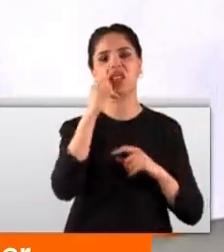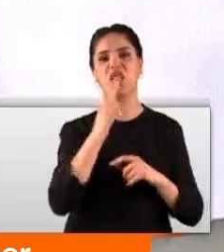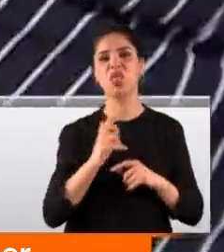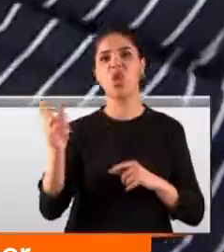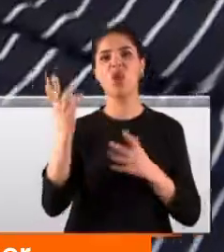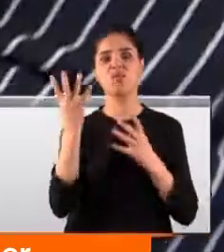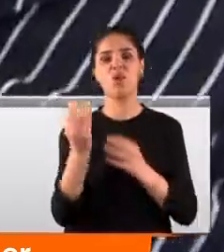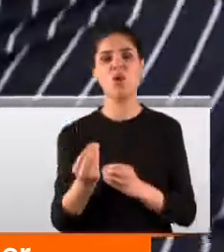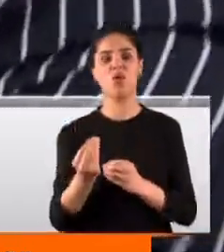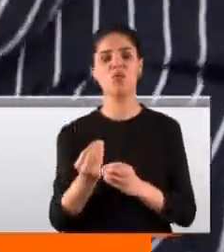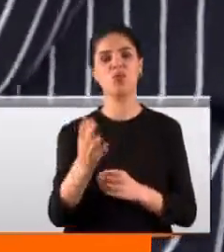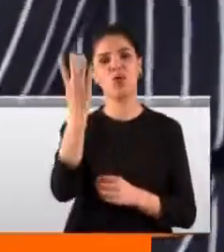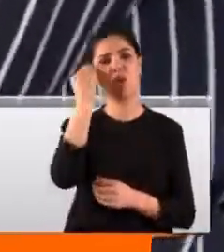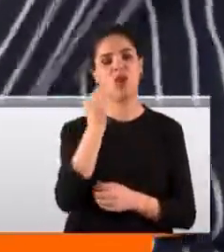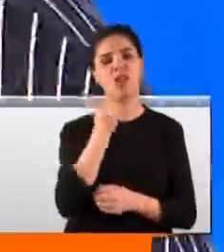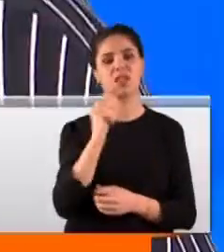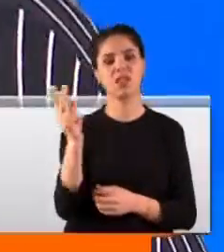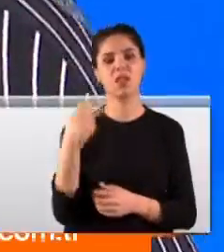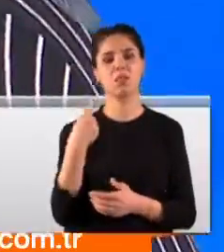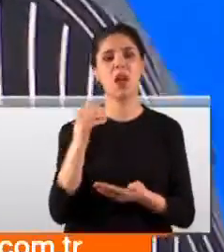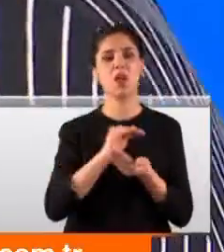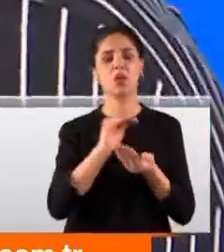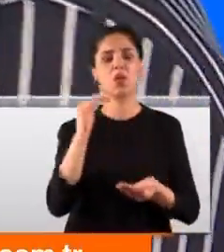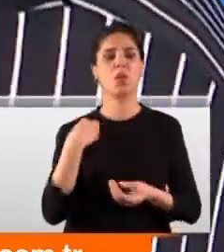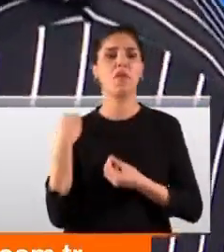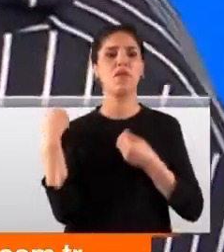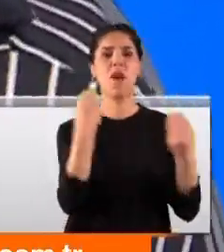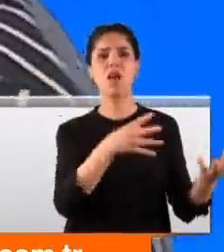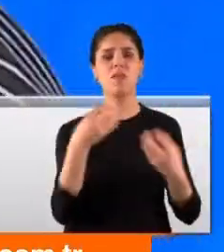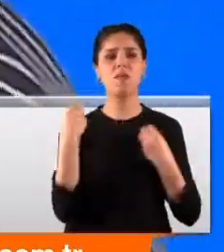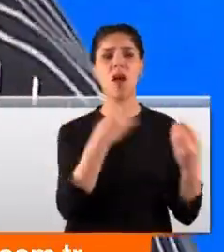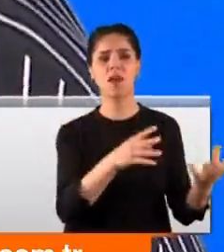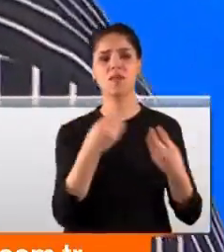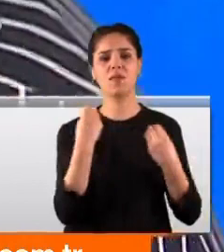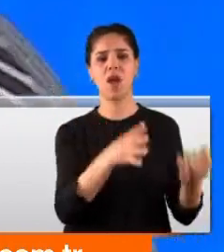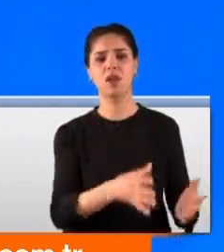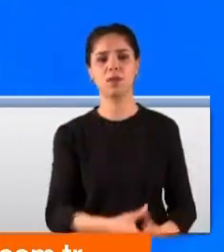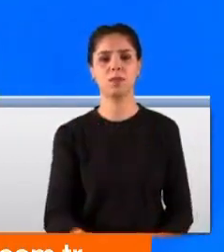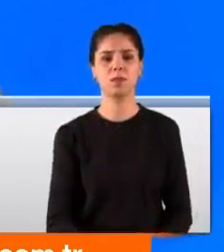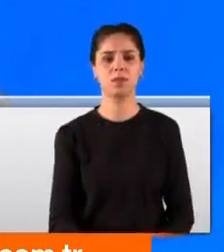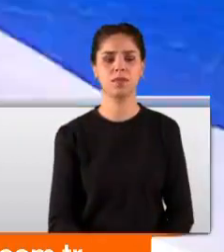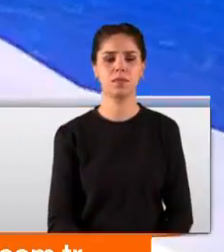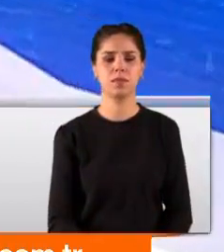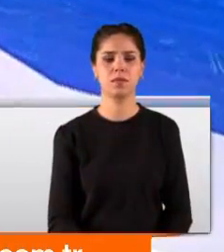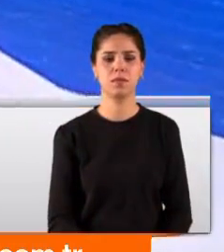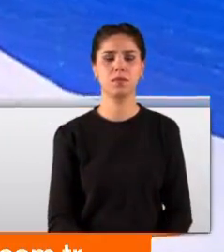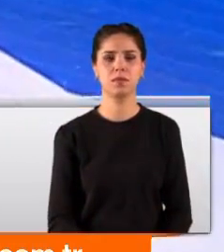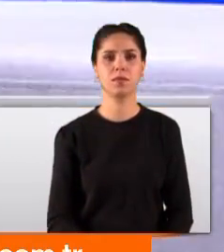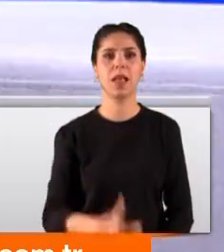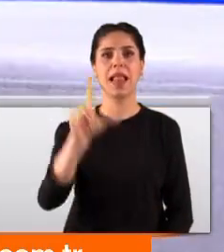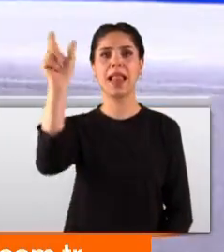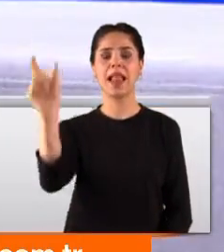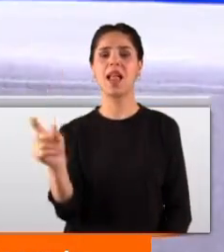yüzleşti. Herkesten topladım, gönderdim, ben çok kötüyüm. Leyla'cığım sen bir arkana yaslan, sana bir şey olmasın. Leyla